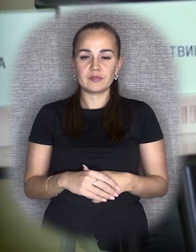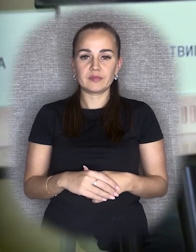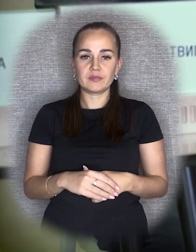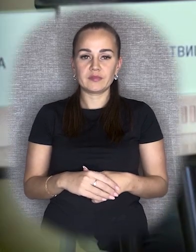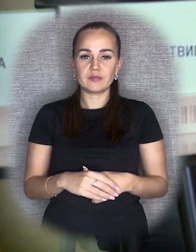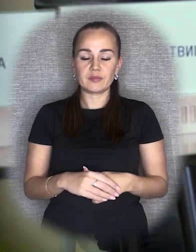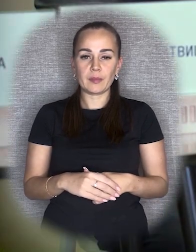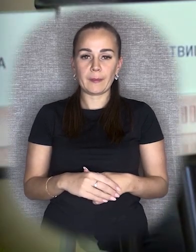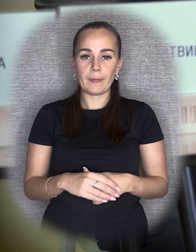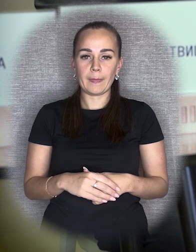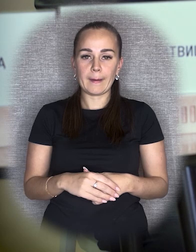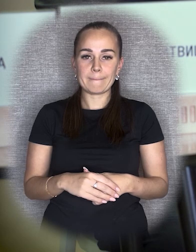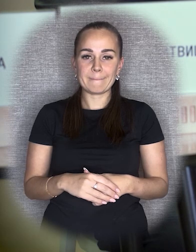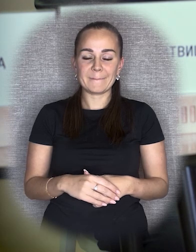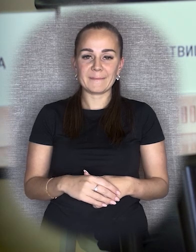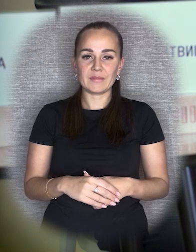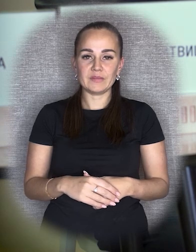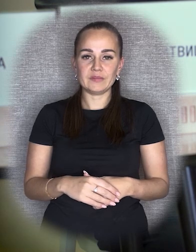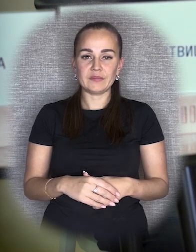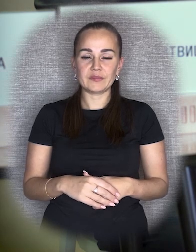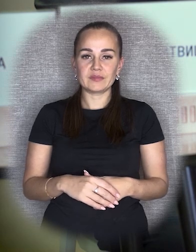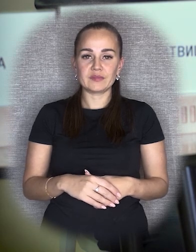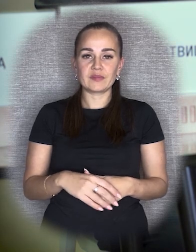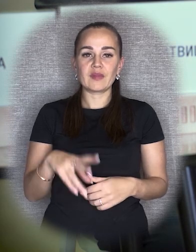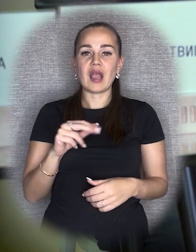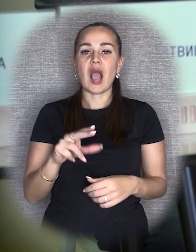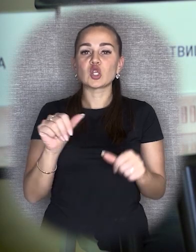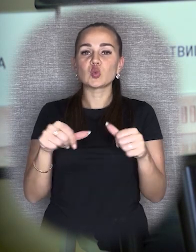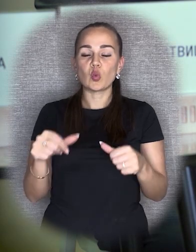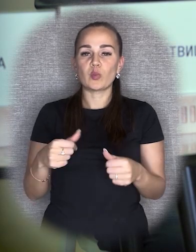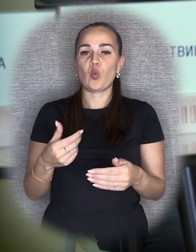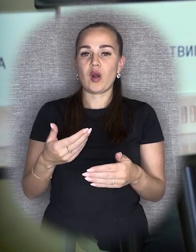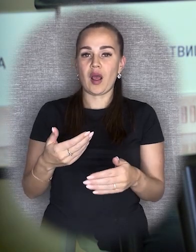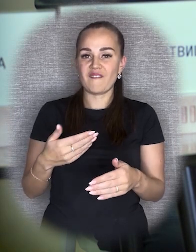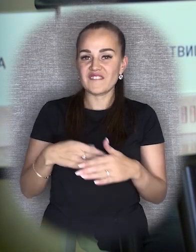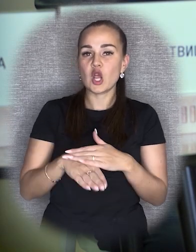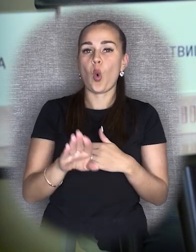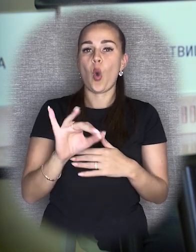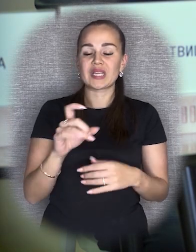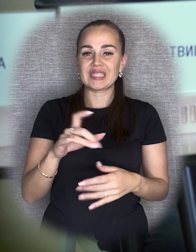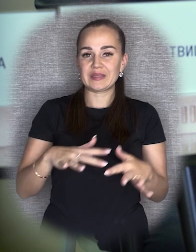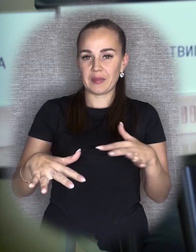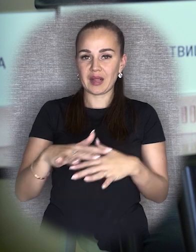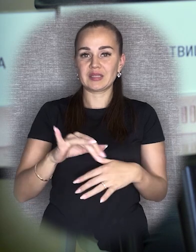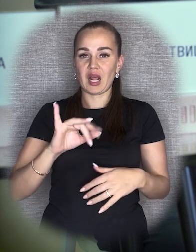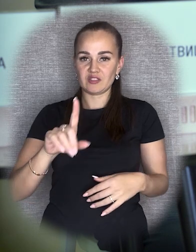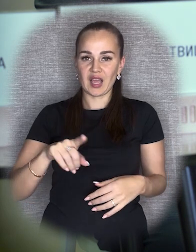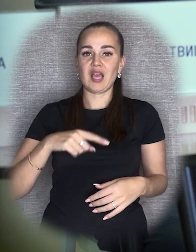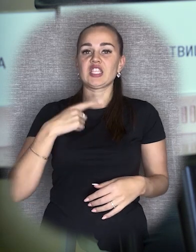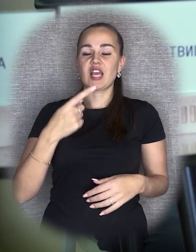выходит, да, потом вот в это вот пространство и заявляет о себе, символизирует определенные эпохи. Это такой